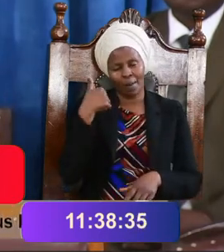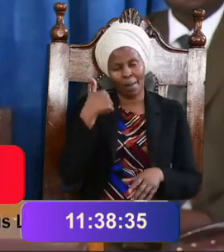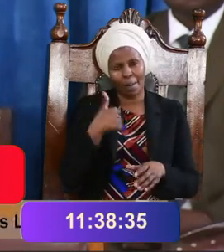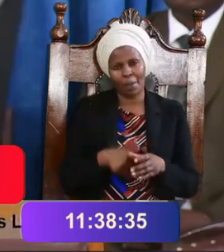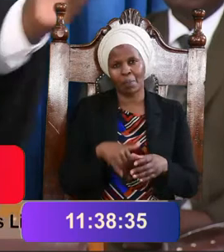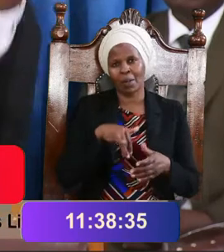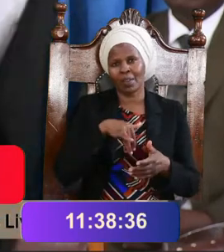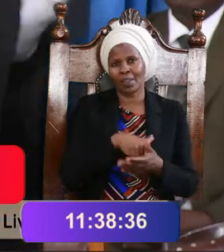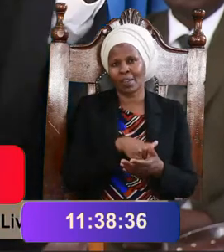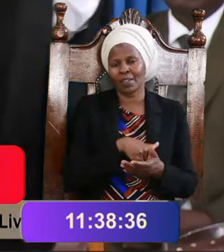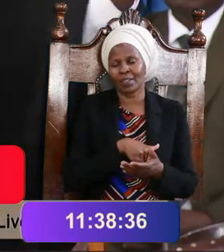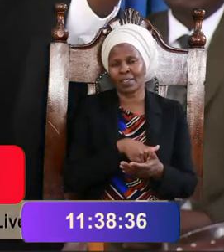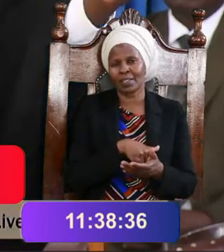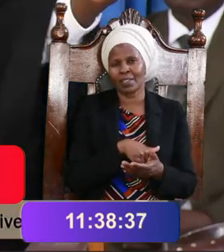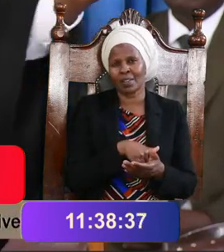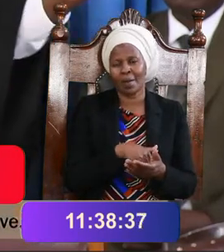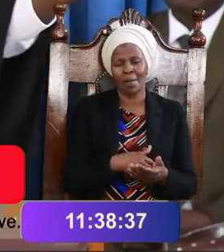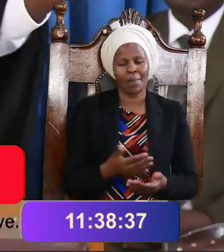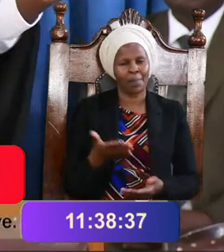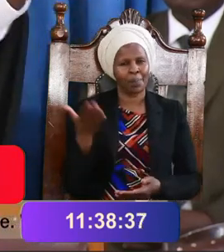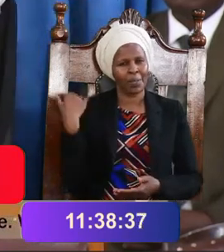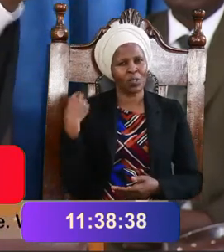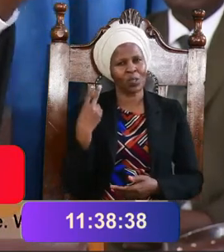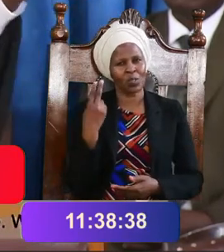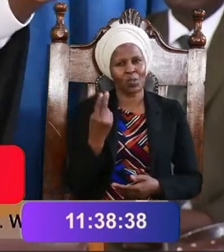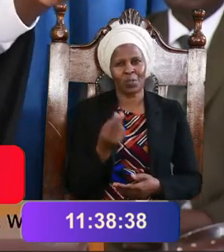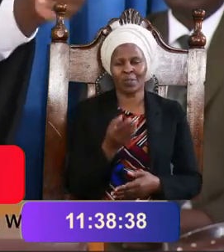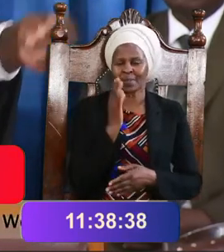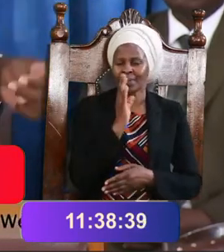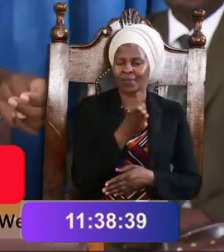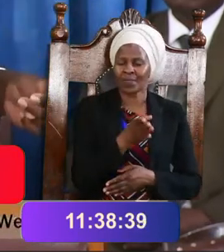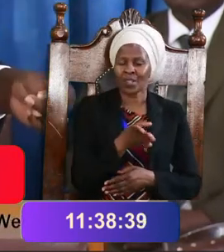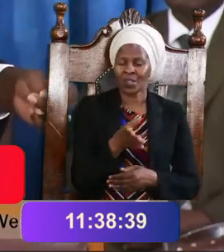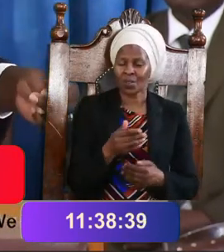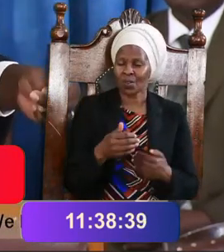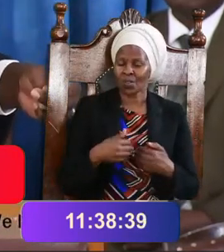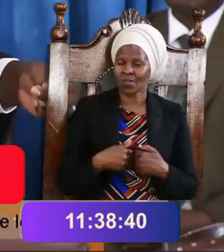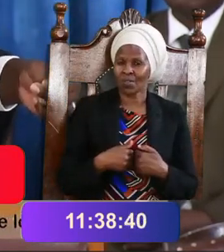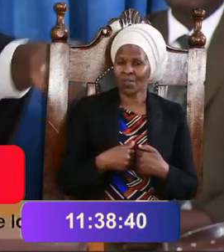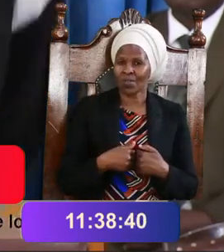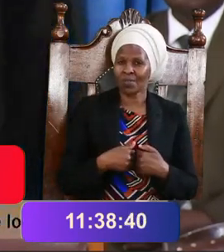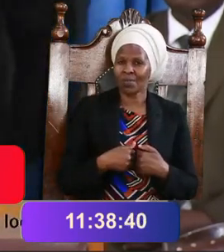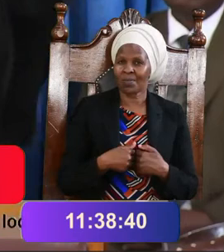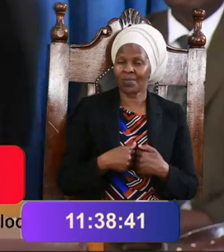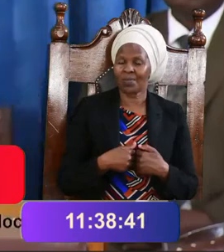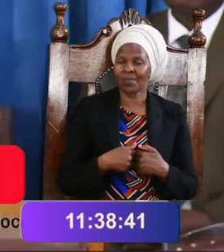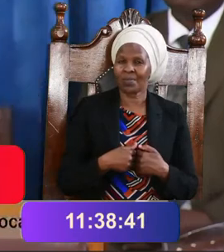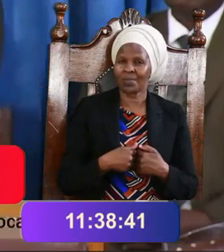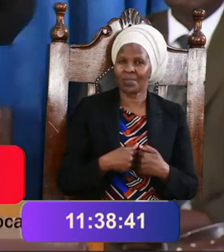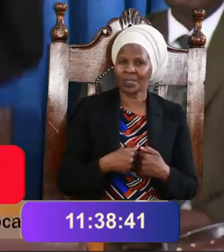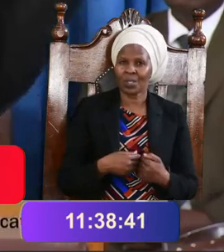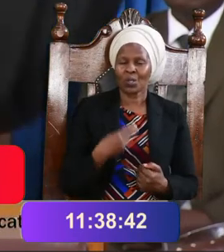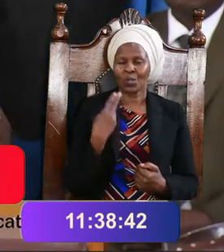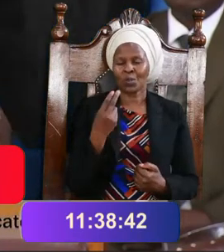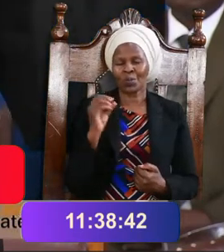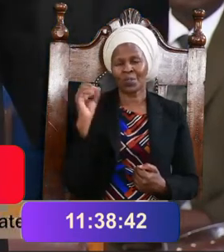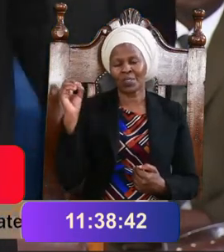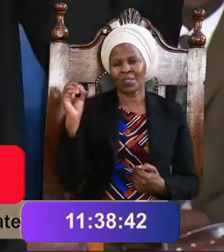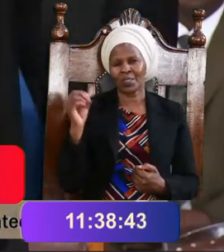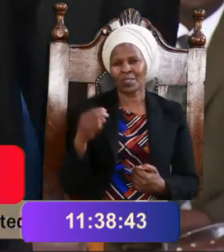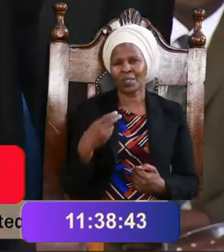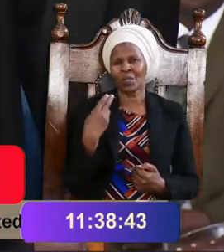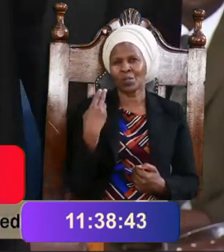kuwa Pasaka kama mbili hivi tumekuwa katika lockdown. Ni kweli? Pasaka ya ile mwaka mwingine